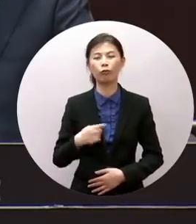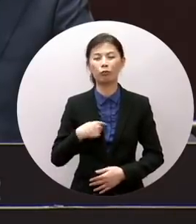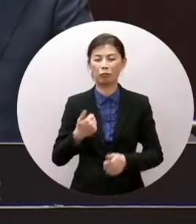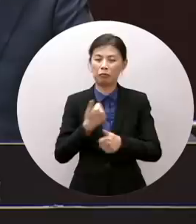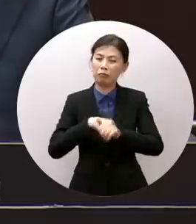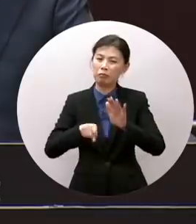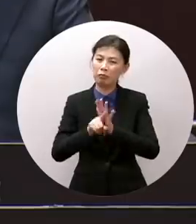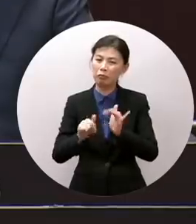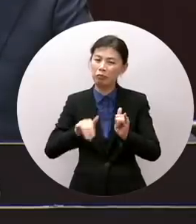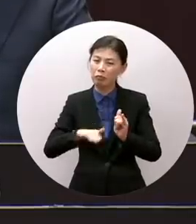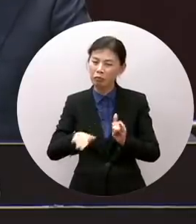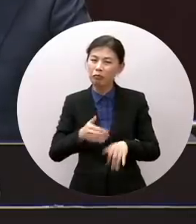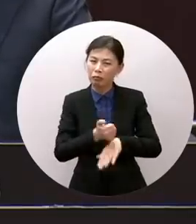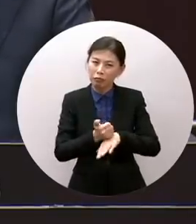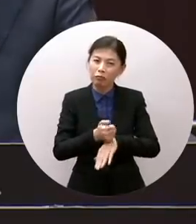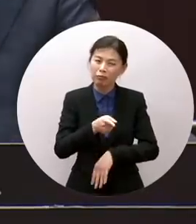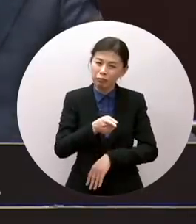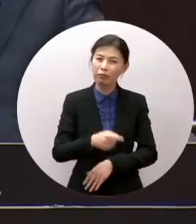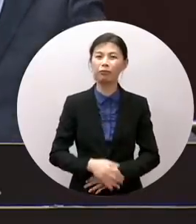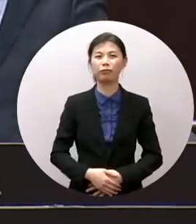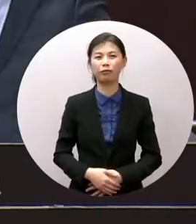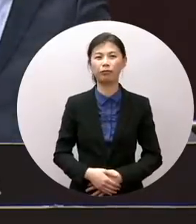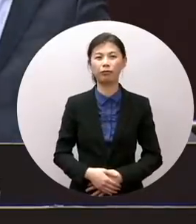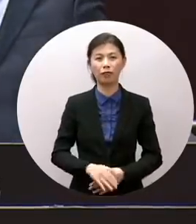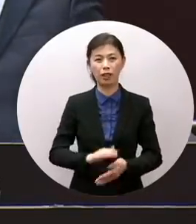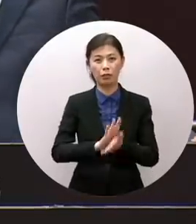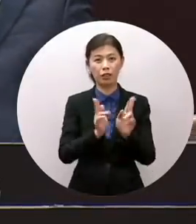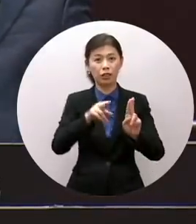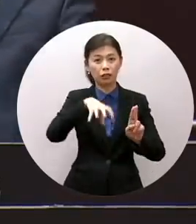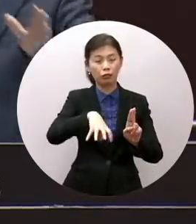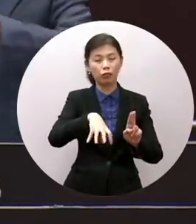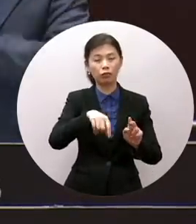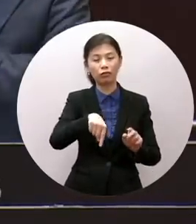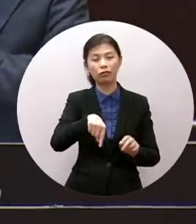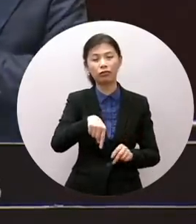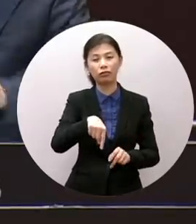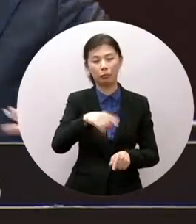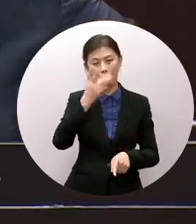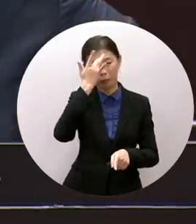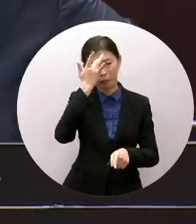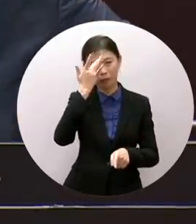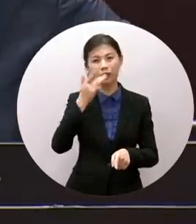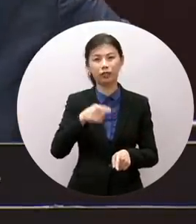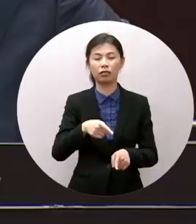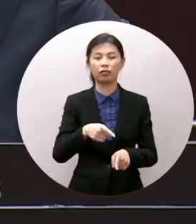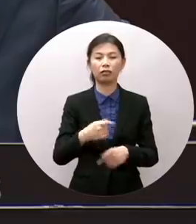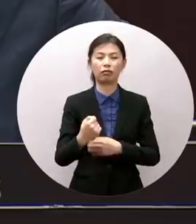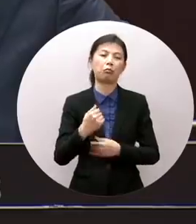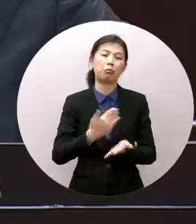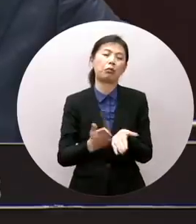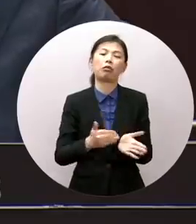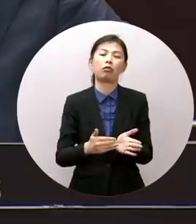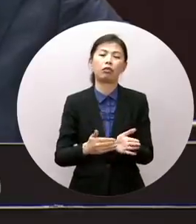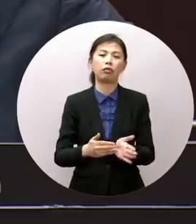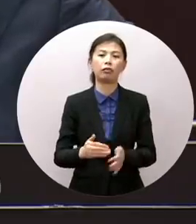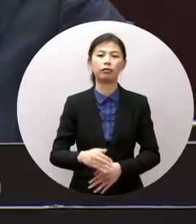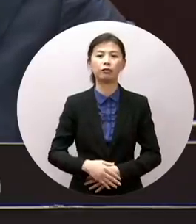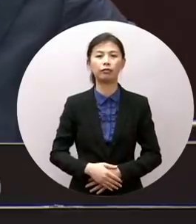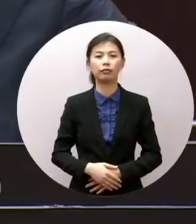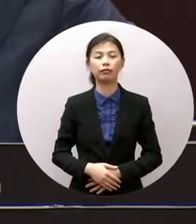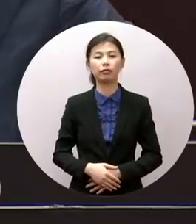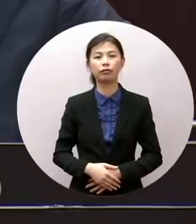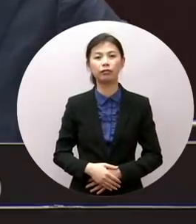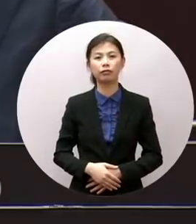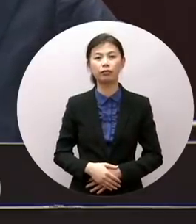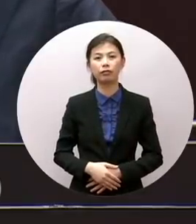表地方嘛，甲你感谢。 咩？ 好、哦，啊，所以讲变电所这个问题吼、哦，啊，咱已经解决。啊，咱即马尤